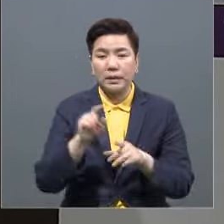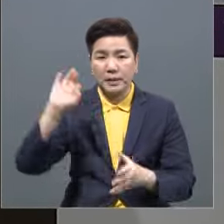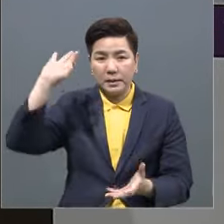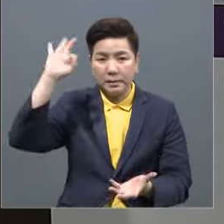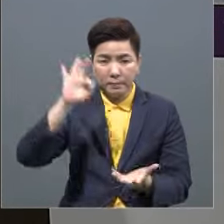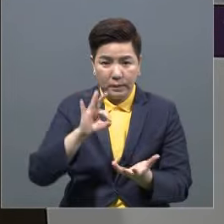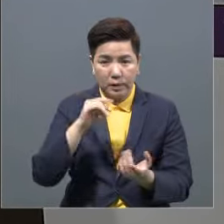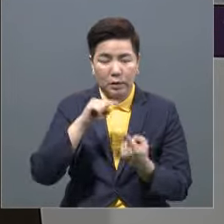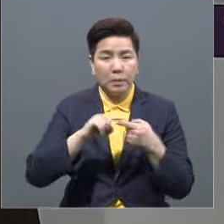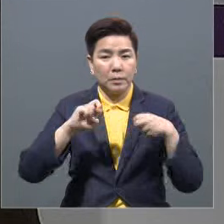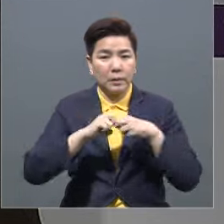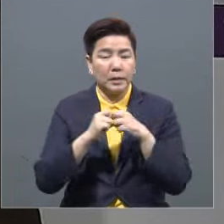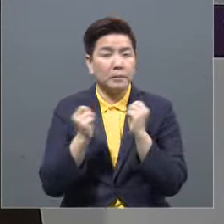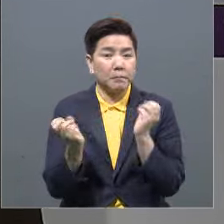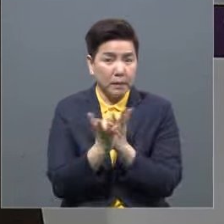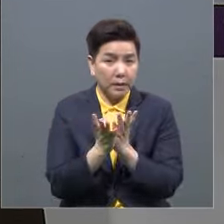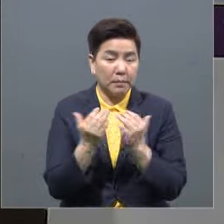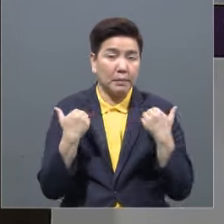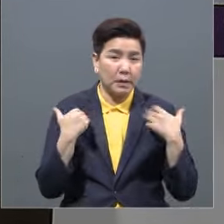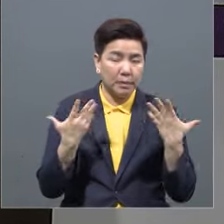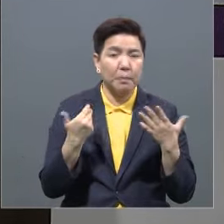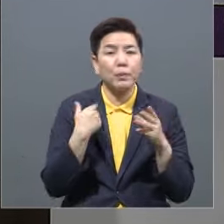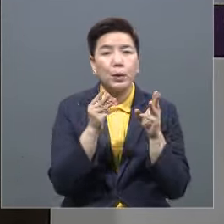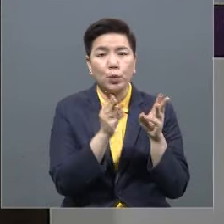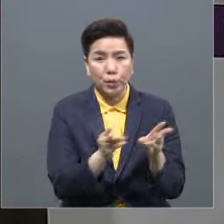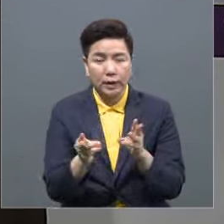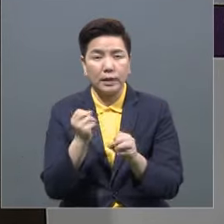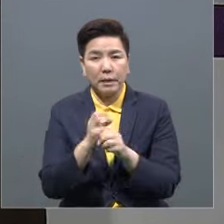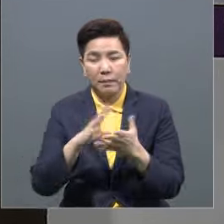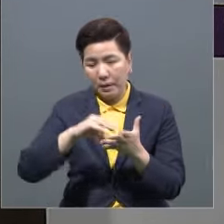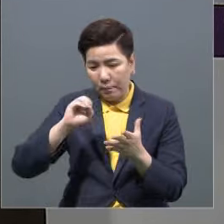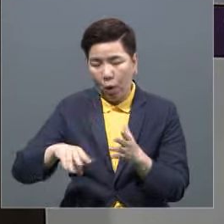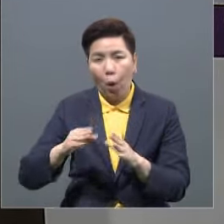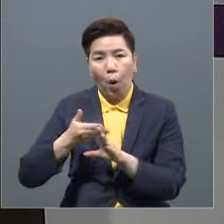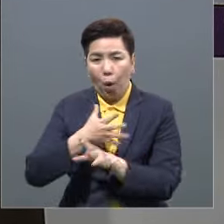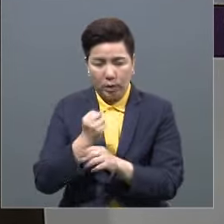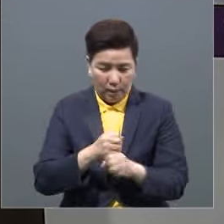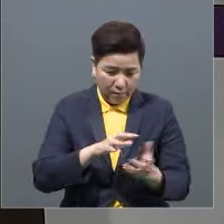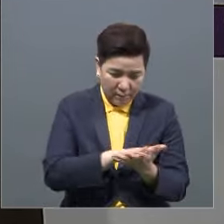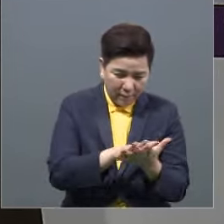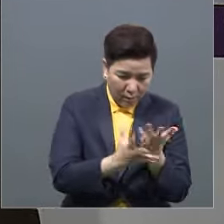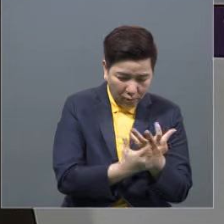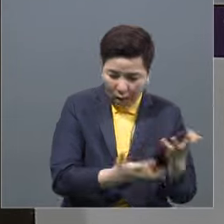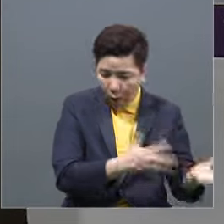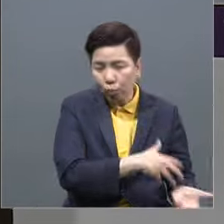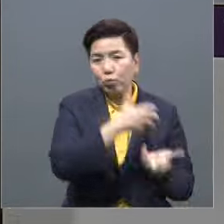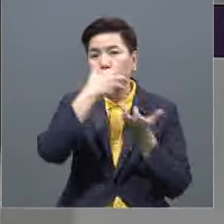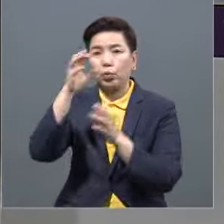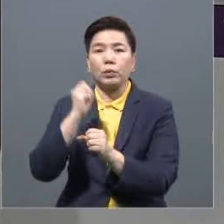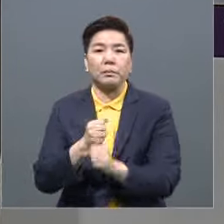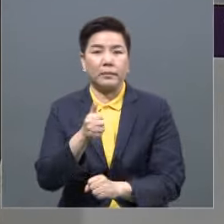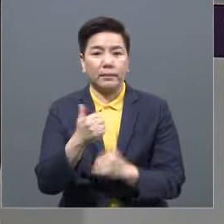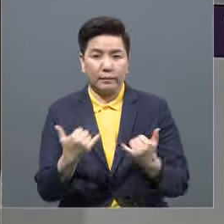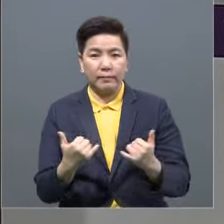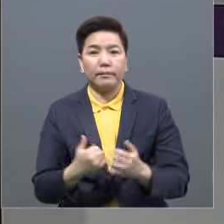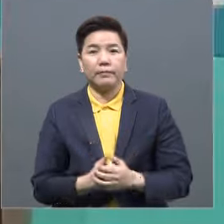ลงจะเป็นปัญหาหรือไม่มันก็มีวิธีการกำจัดก่อนจะบรรจุถุงส่งออกหรือว่าจำหน่ายครับอ า